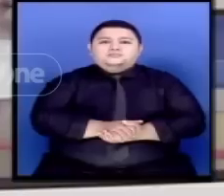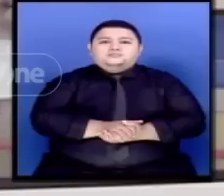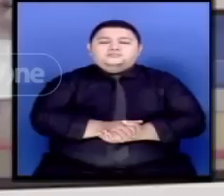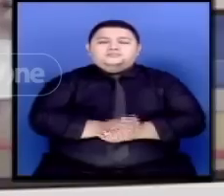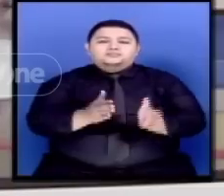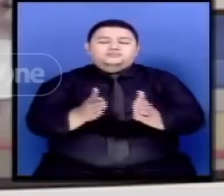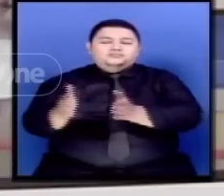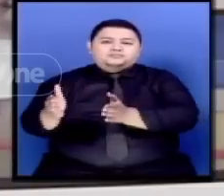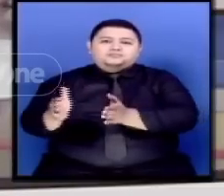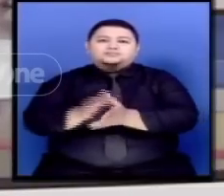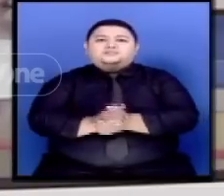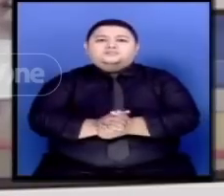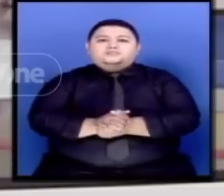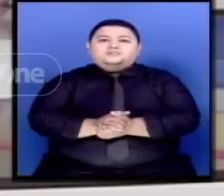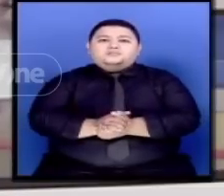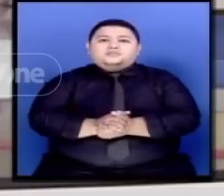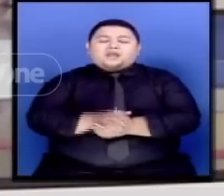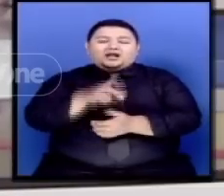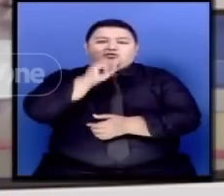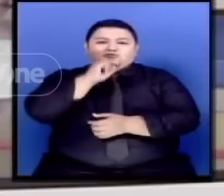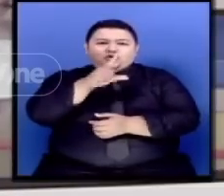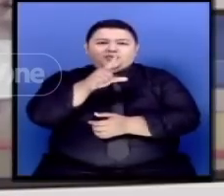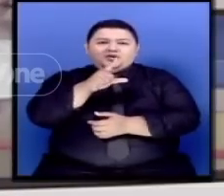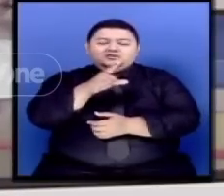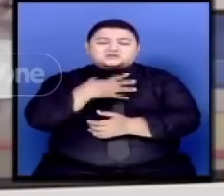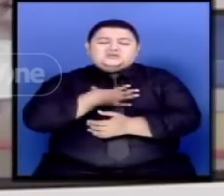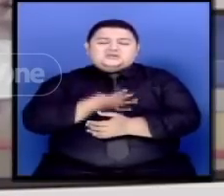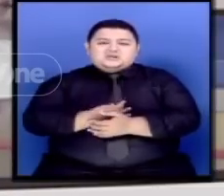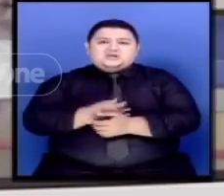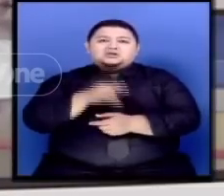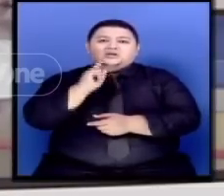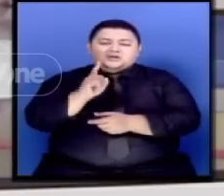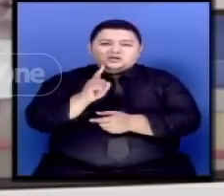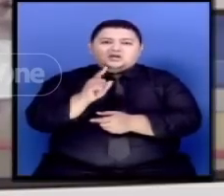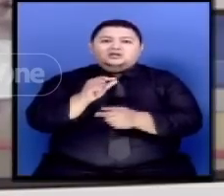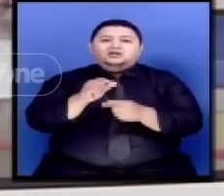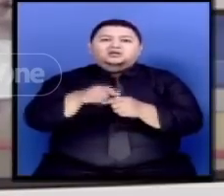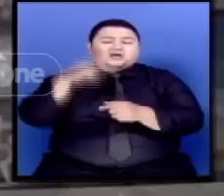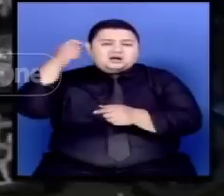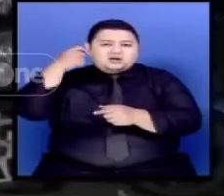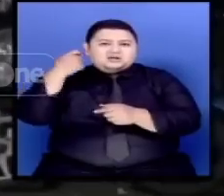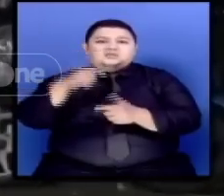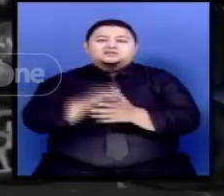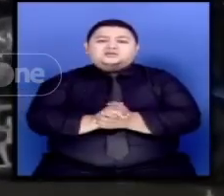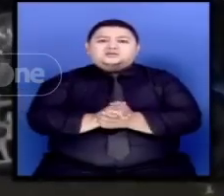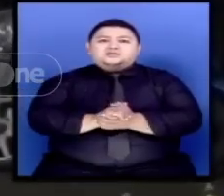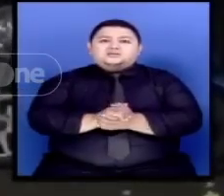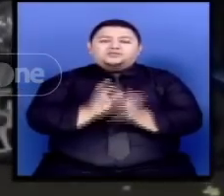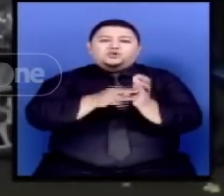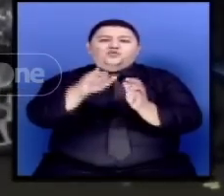Kita ke kabar selanjutnya, pemirsa. Berita duka datang dari industri perfilman tanah air. Artis senior Mieke Wijaya meninggal dunia pada Selasa